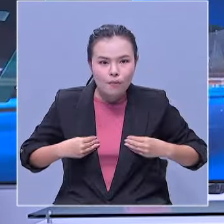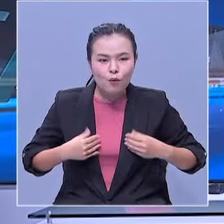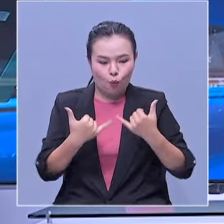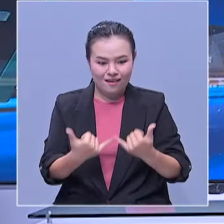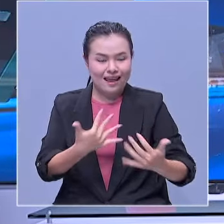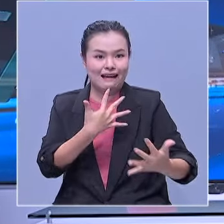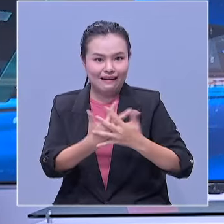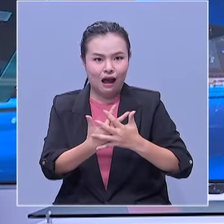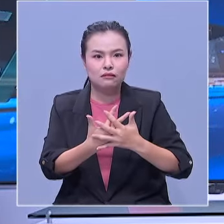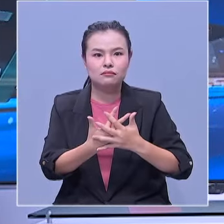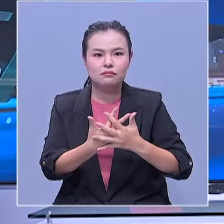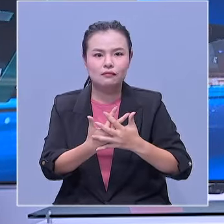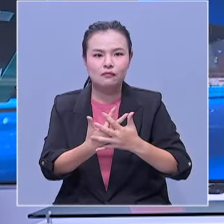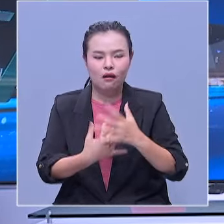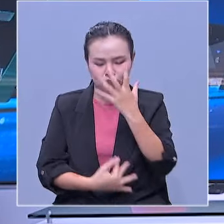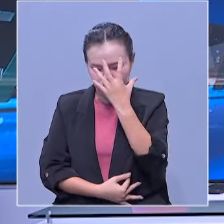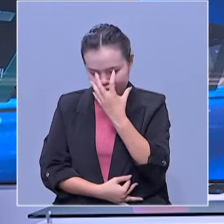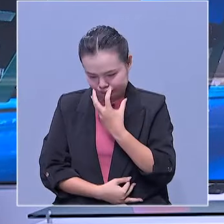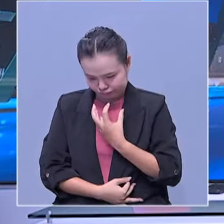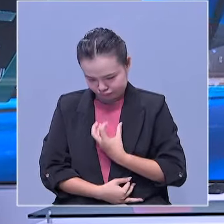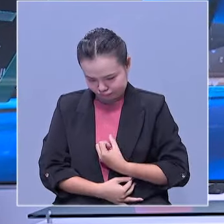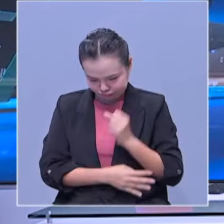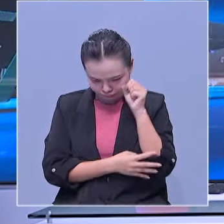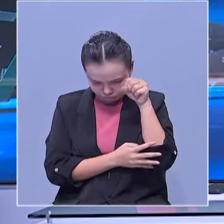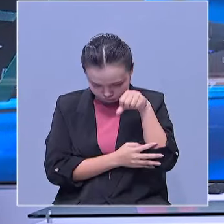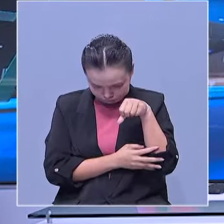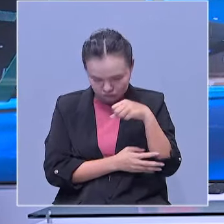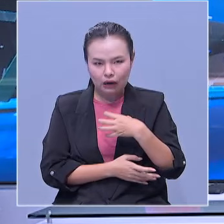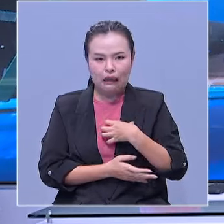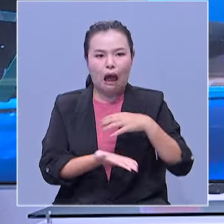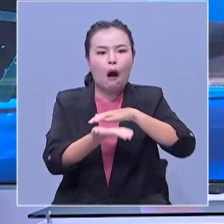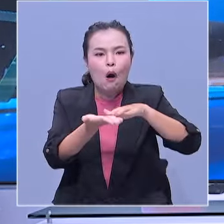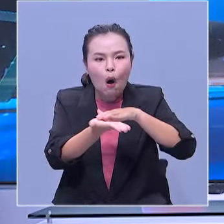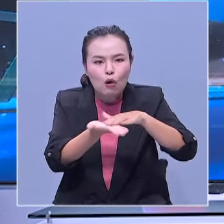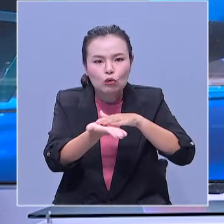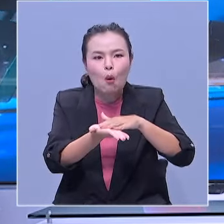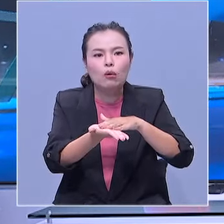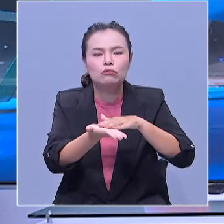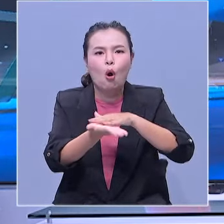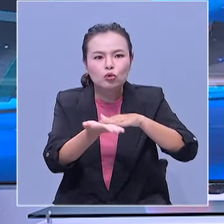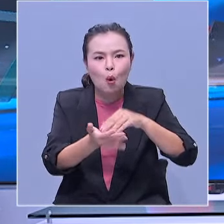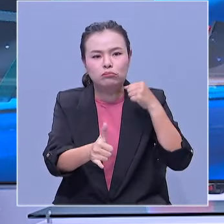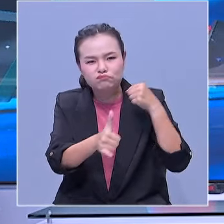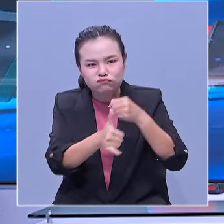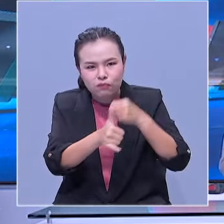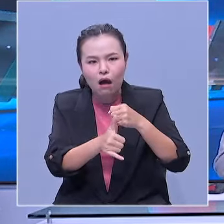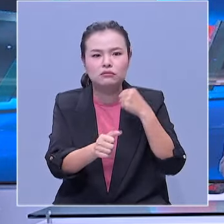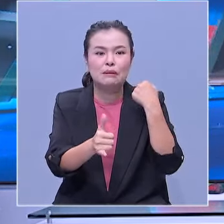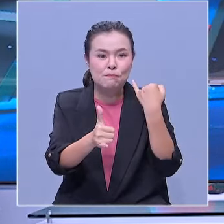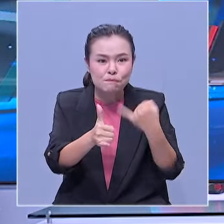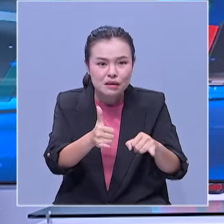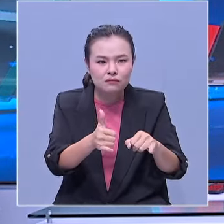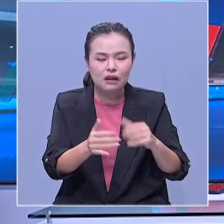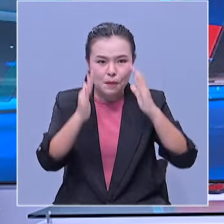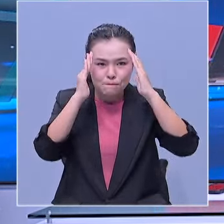ขังอาการนี่สลดแล้วนะตอนเนี้ยคอตกแล้วนะครับบอกว่าอยากขอโทษเหยื่อที่เากระทำลงไปบอกว่าไม่ได้ตั้งใจเนี่ยนะ